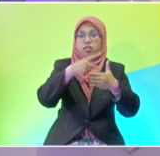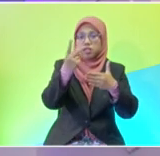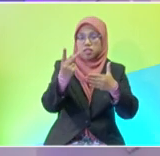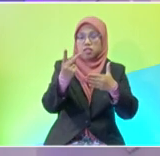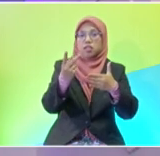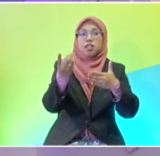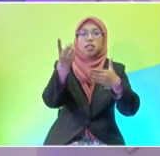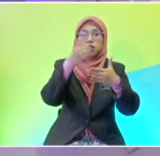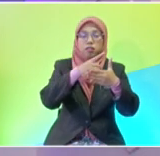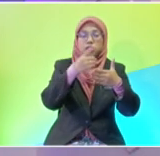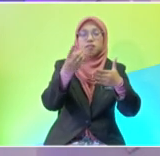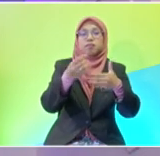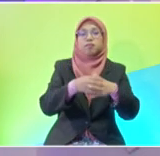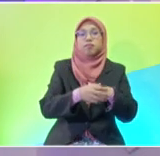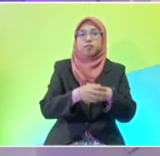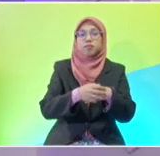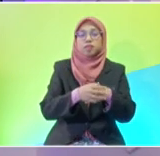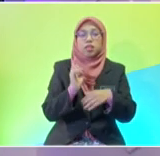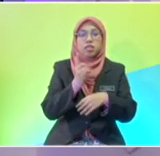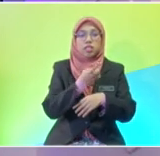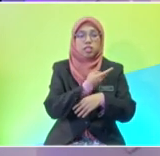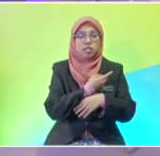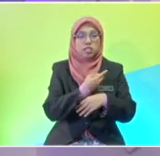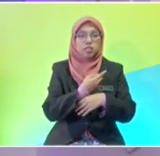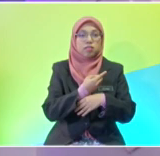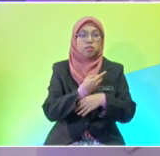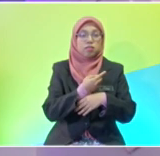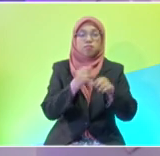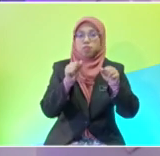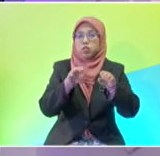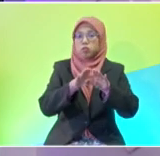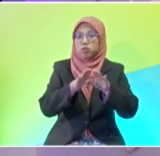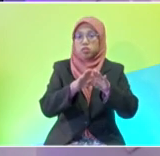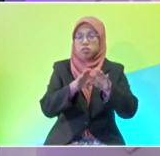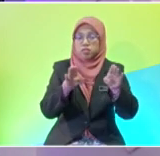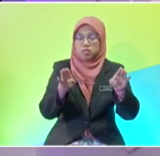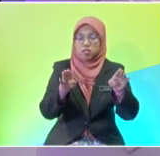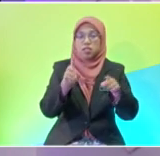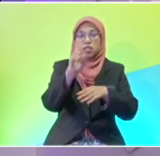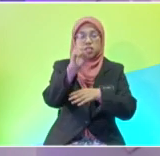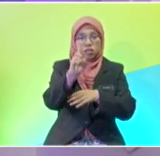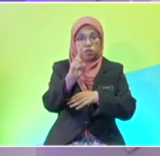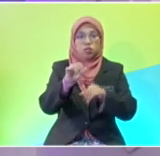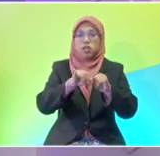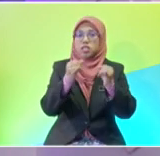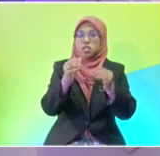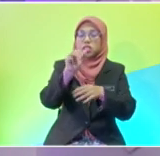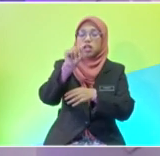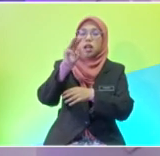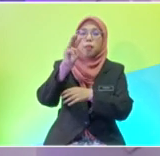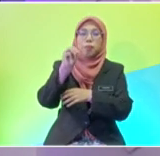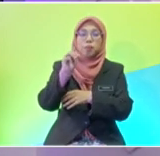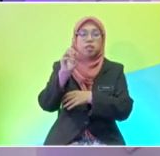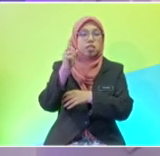dan kita hanya boleh membuka satu jenaam saja walaupun jawaban kita